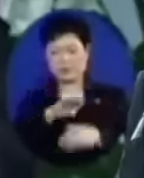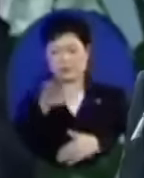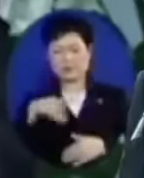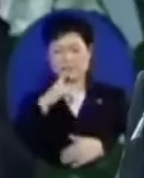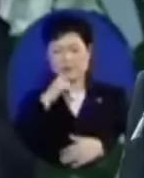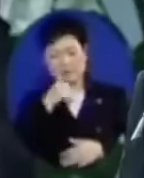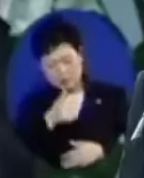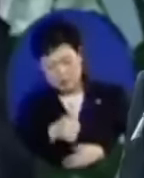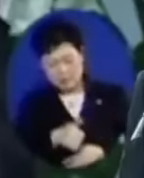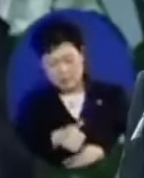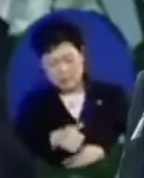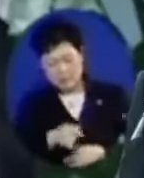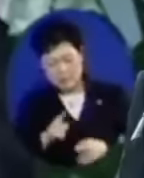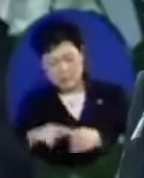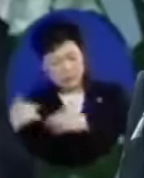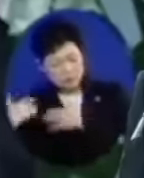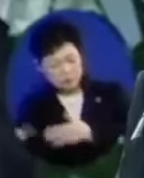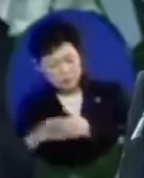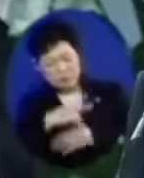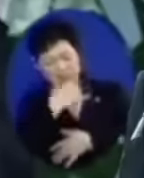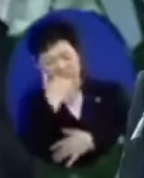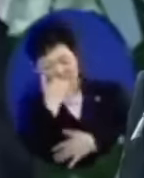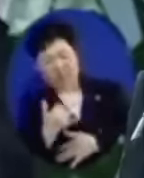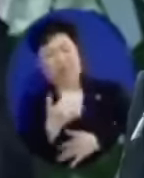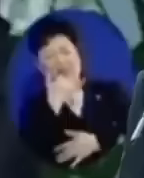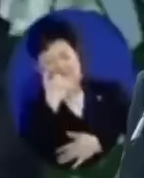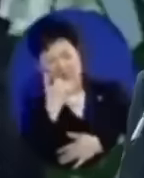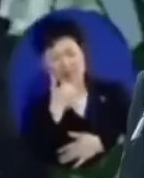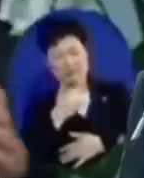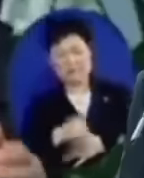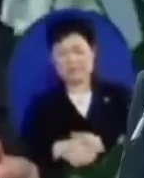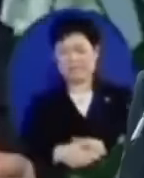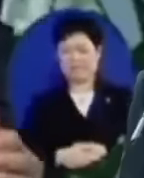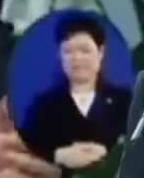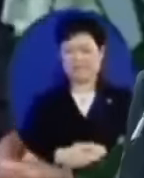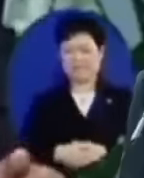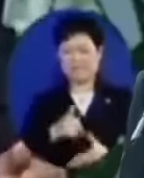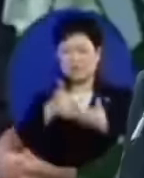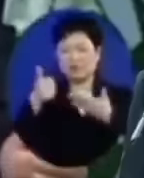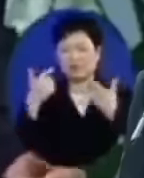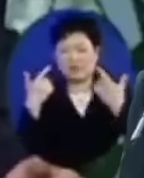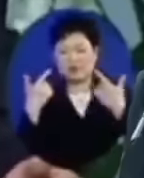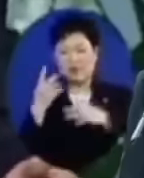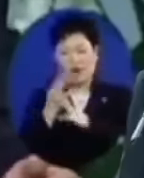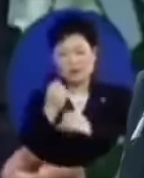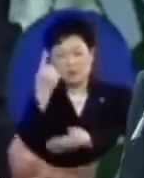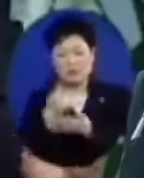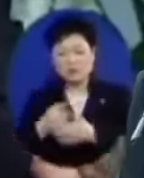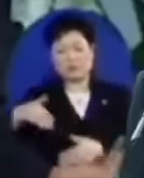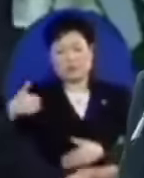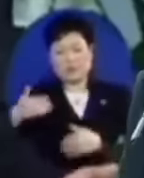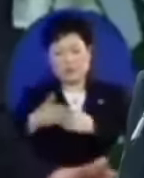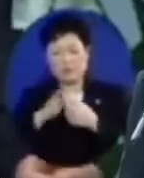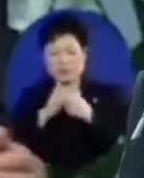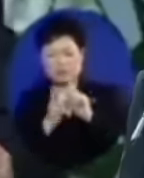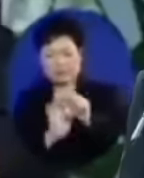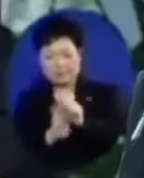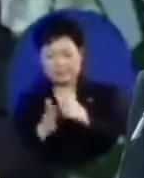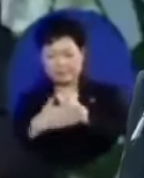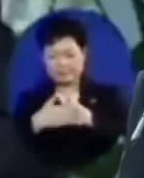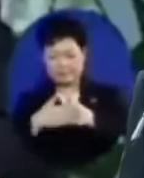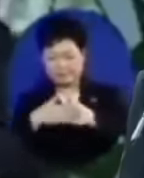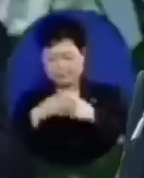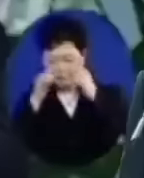졸음을 오는 사람 그대로 내버려 놓으면 그는 자버리고 마는 것입니다. 주님께서 언제 올지 모르기 때문에 서로 경의하고 서로